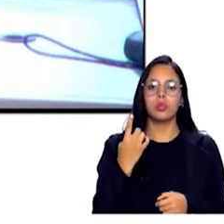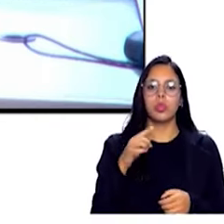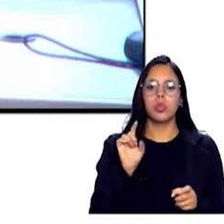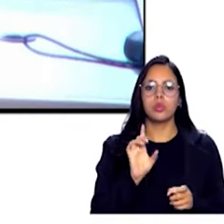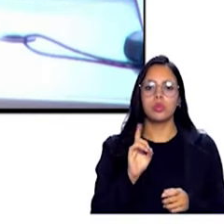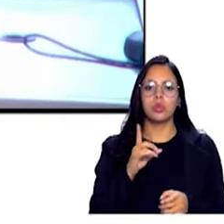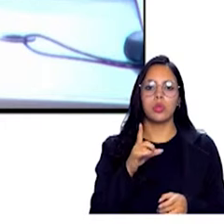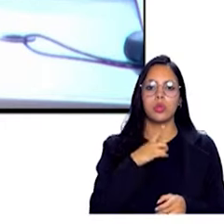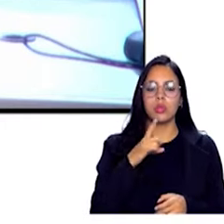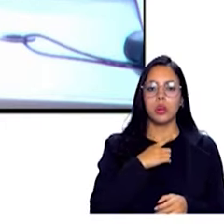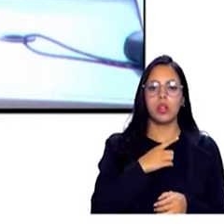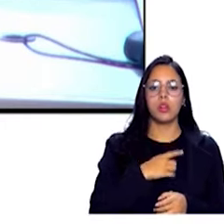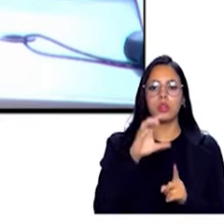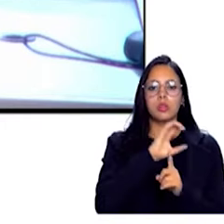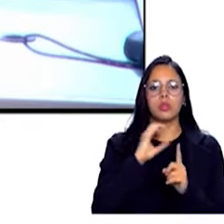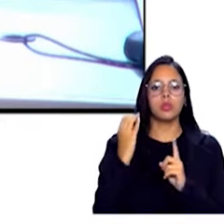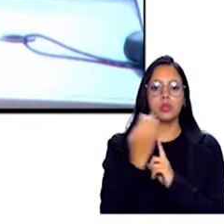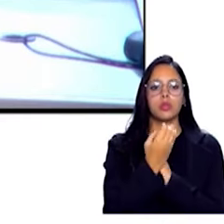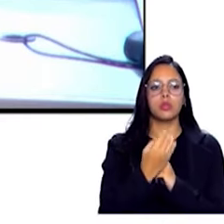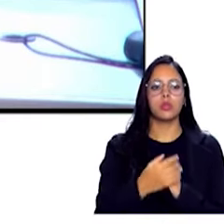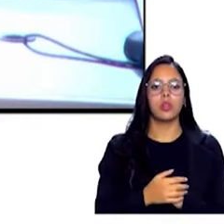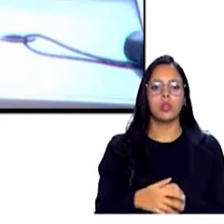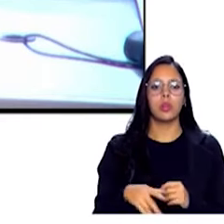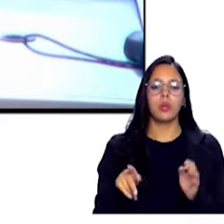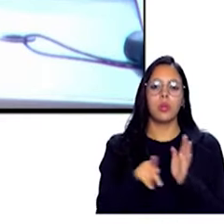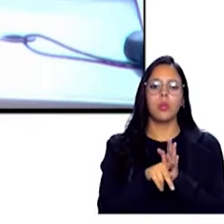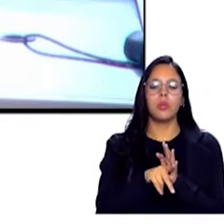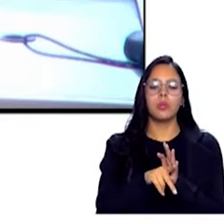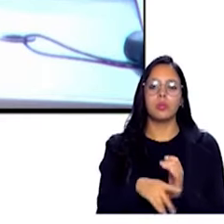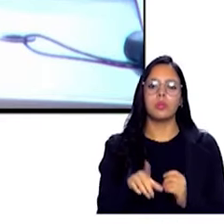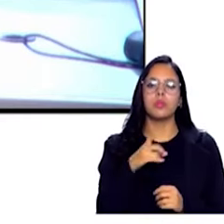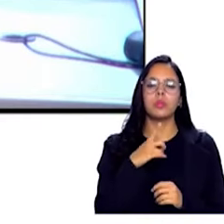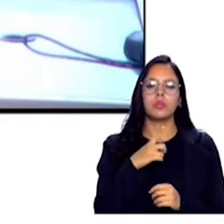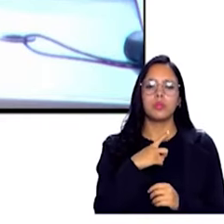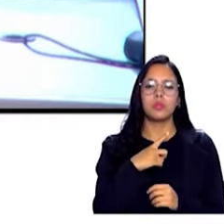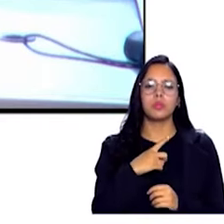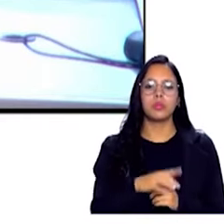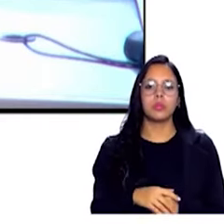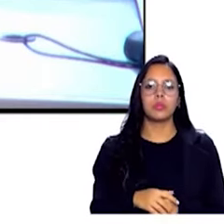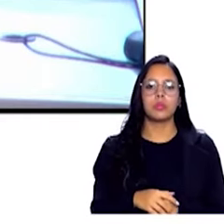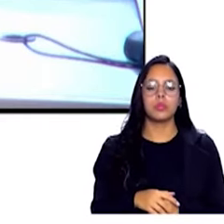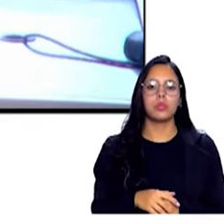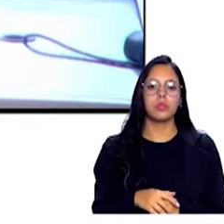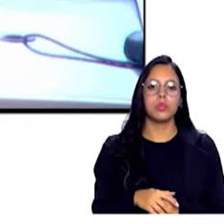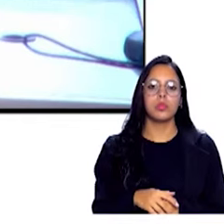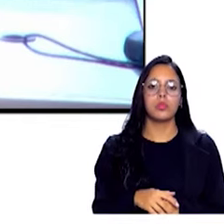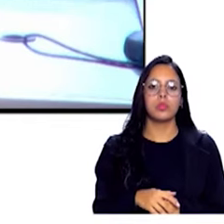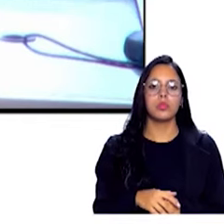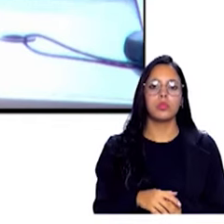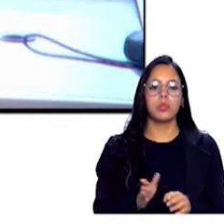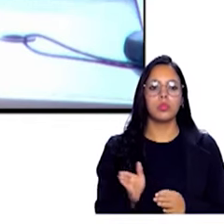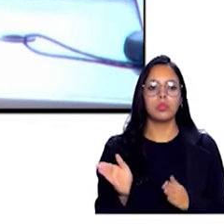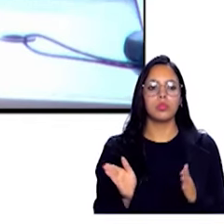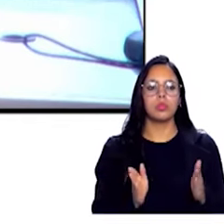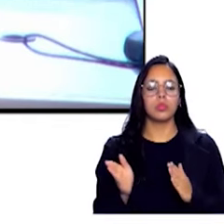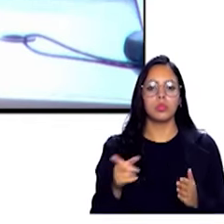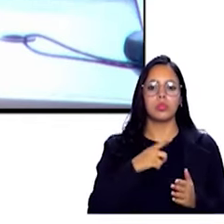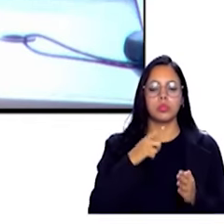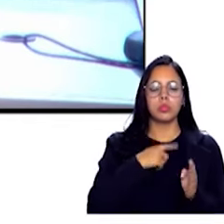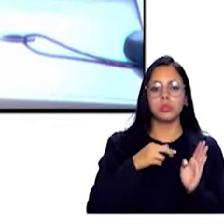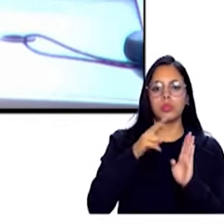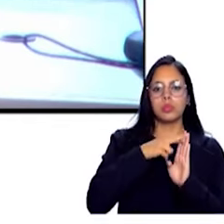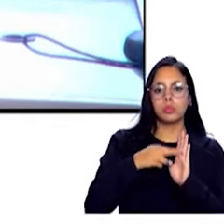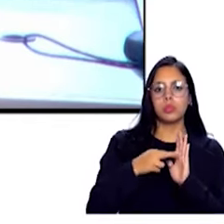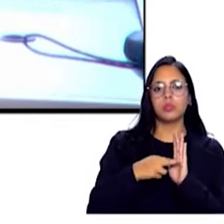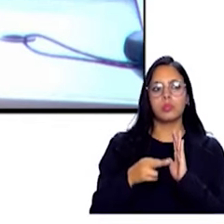cour de cassation à partir Du moment o on respecte les rles légales c'est une voie de recours extraordinaire ça ne peut